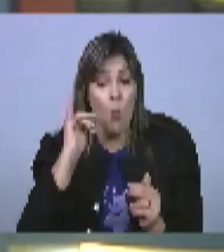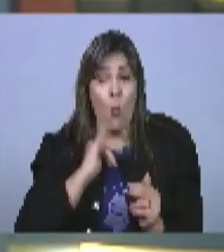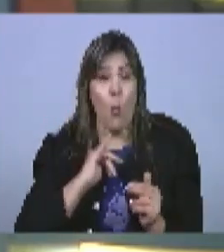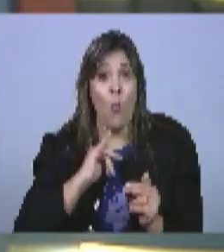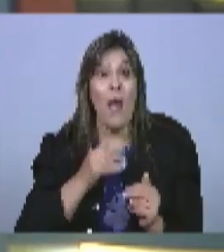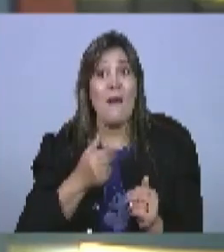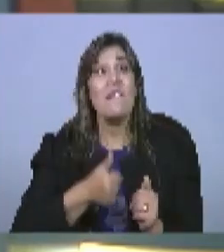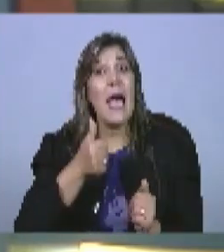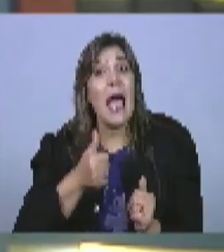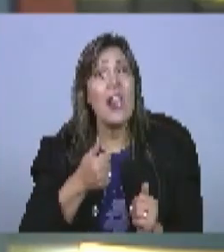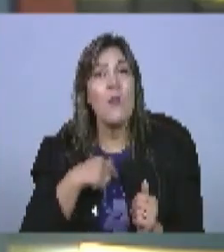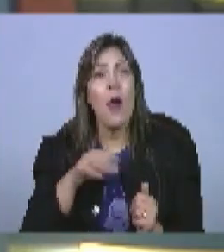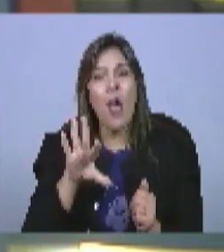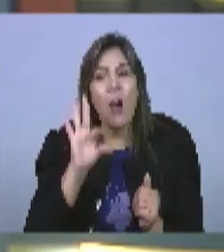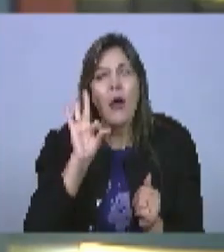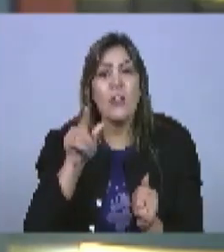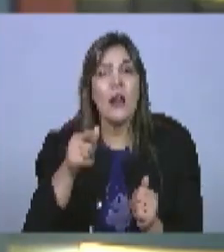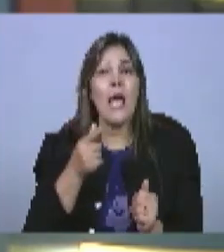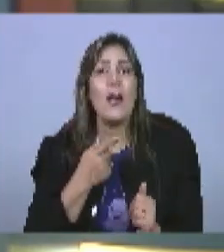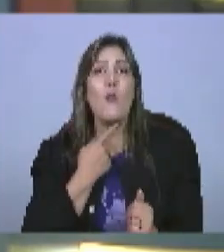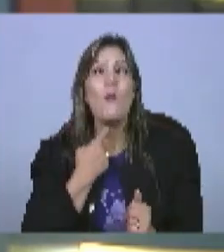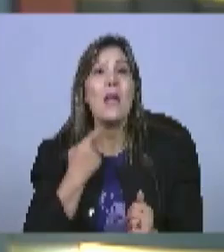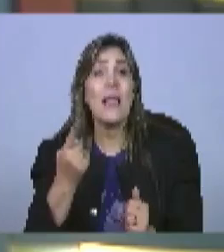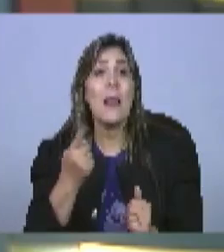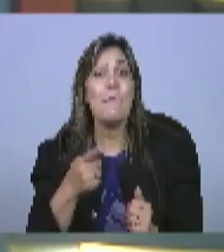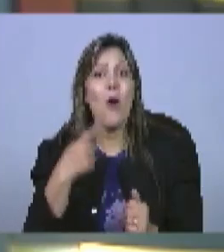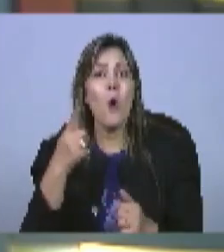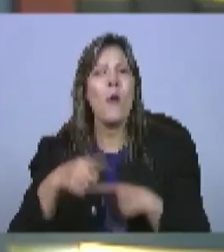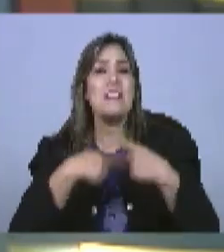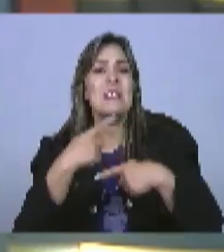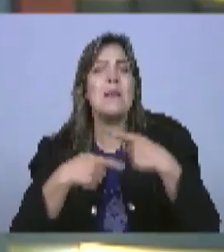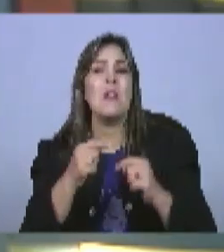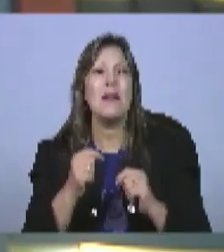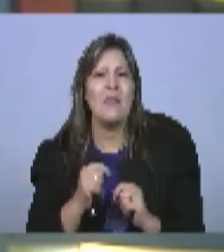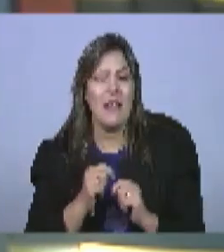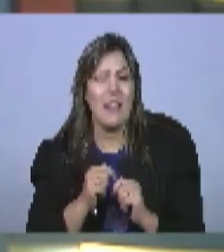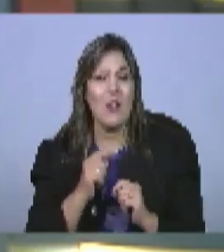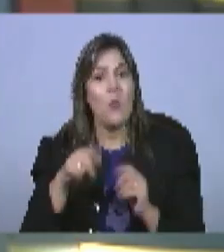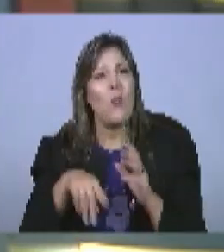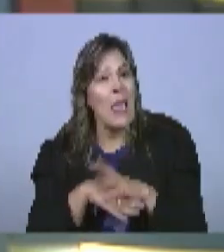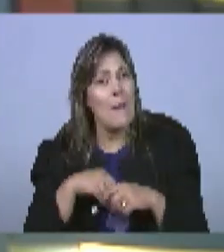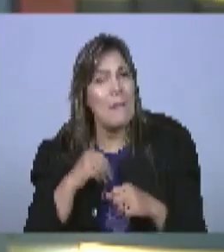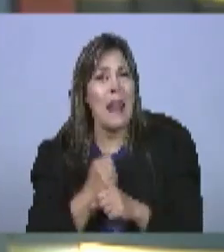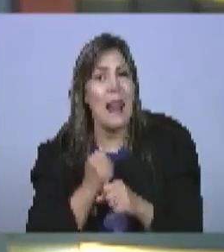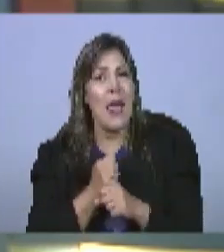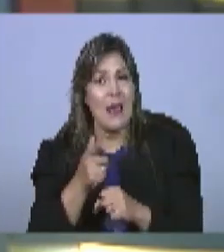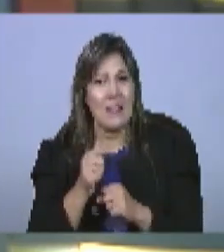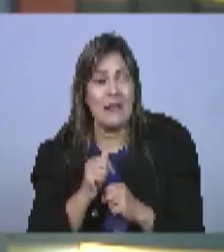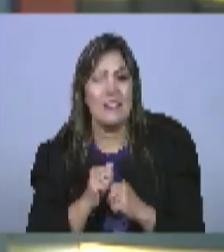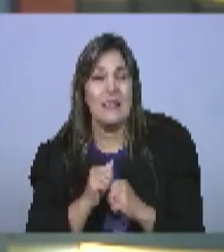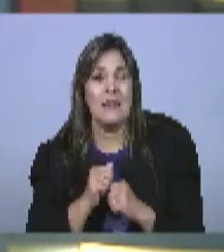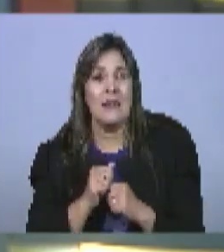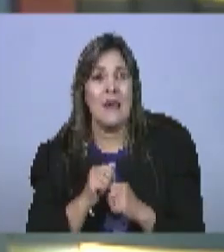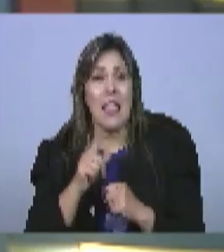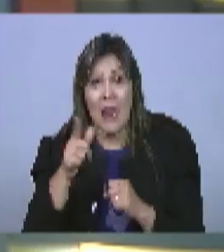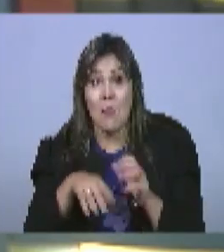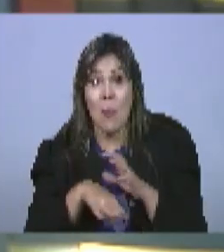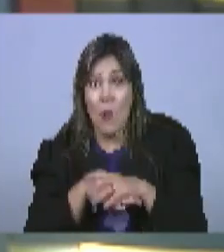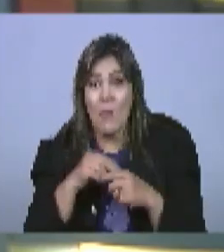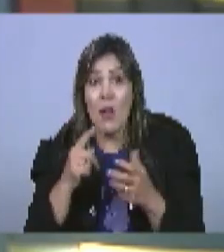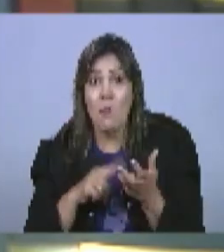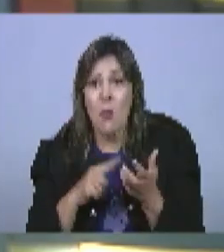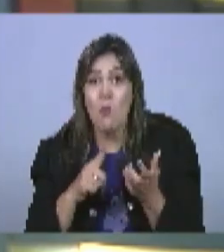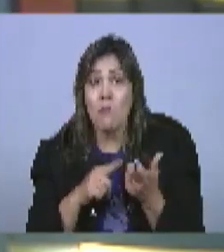حاول انك تختار حاجه هو بيحبها وتدفعه ان هو يستمر فيها ويعملها ا لما يعملها مره